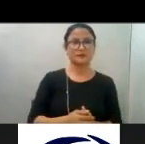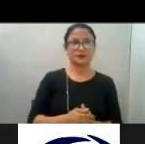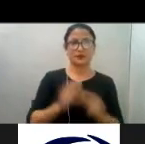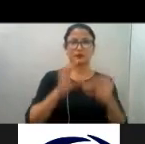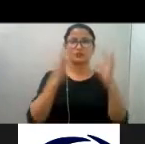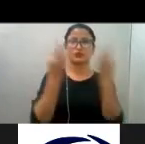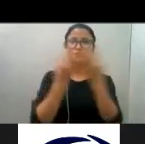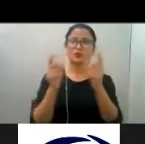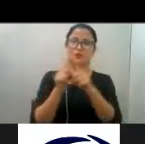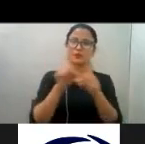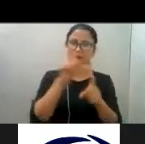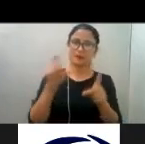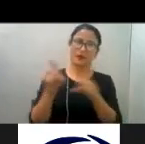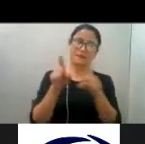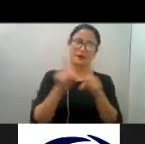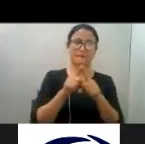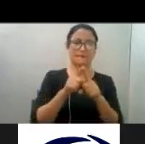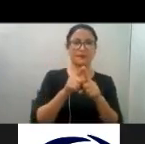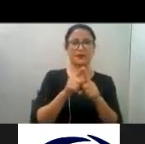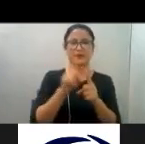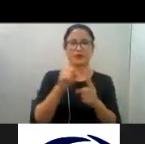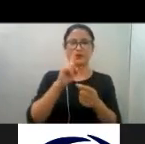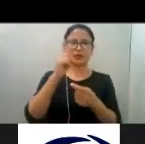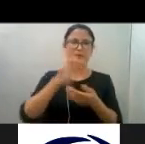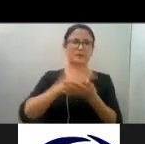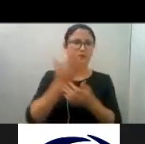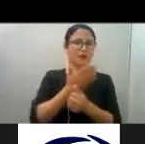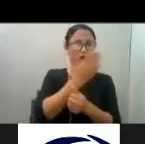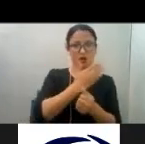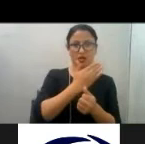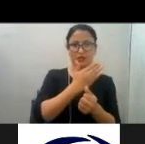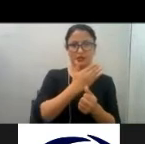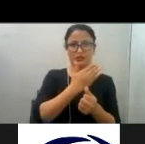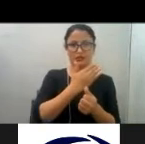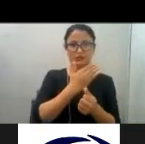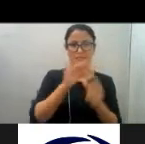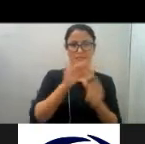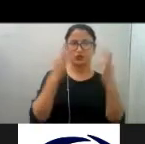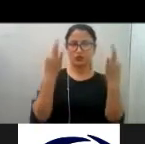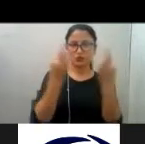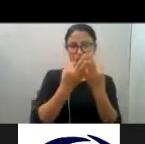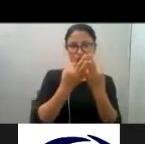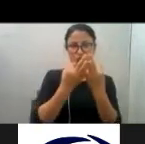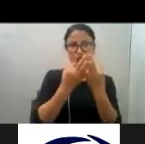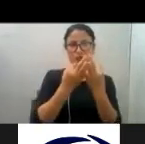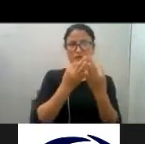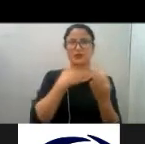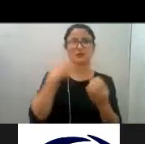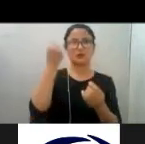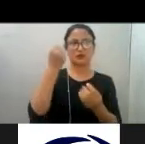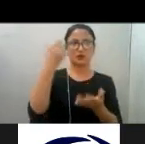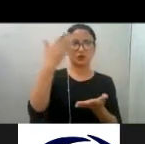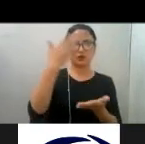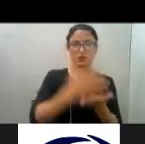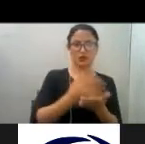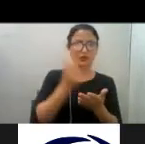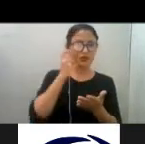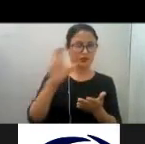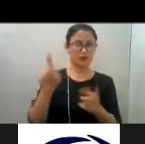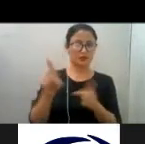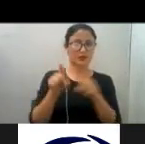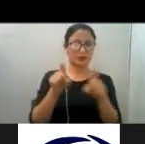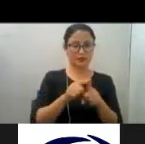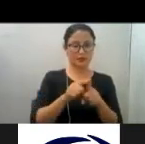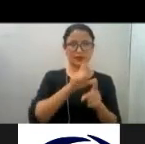पनि नेपालमा पनि। हामीले एक महिना अगाडिको विश्व आत्महत्या रोकथाम दिवसकै बेला पनि